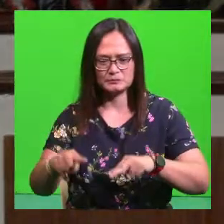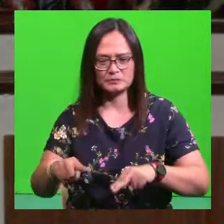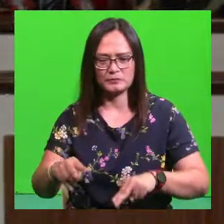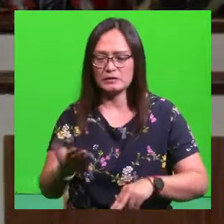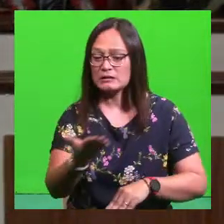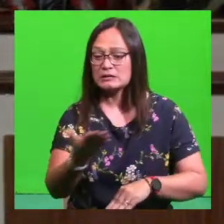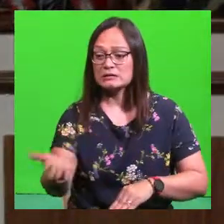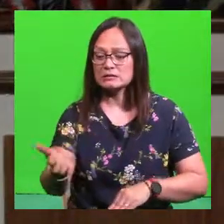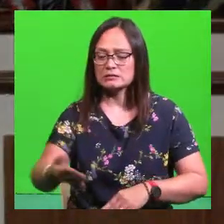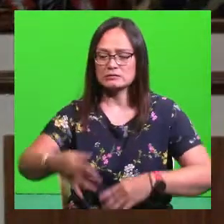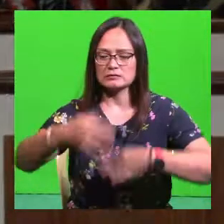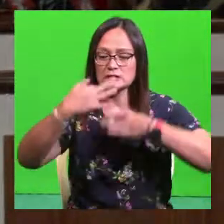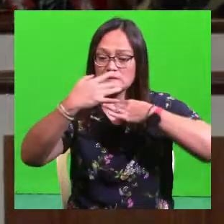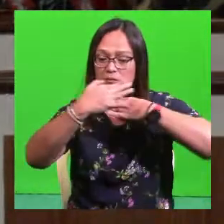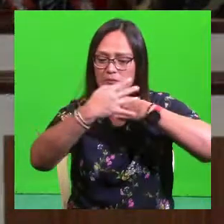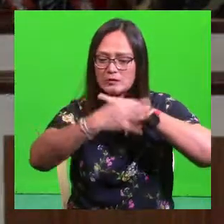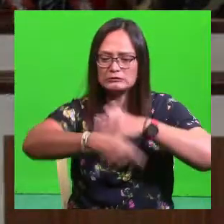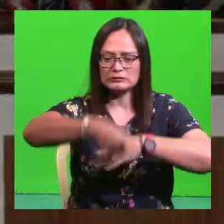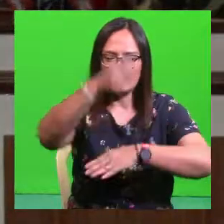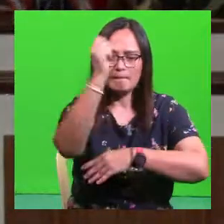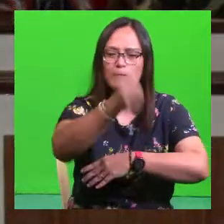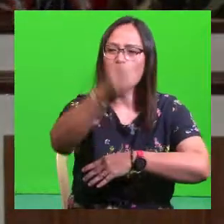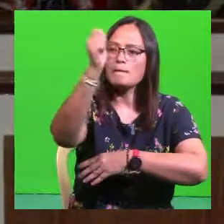sacrifice. Okay?